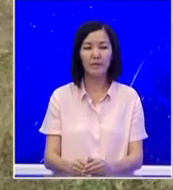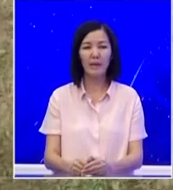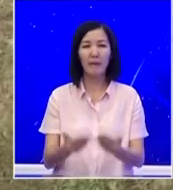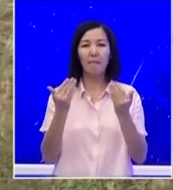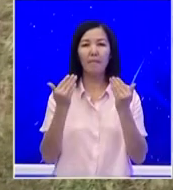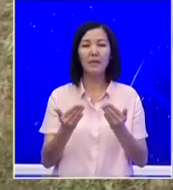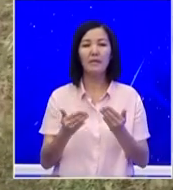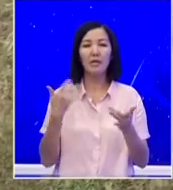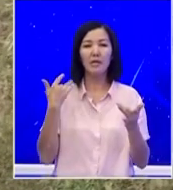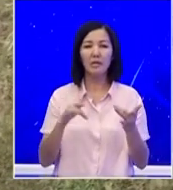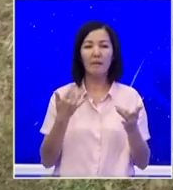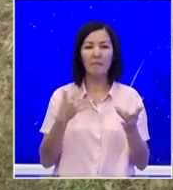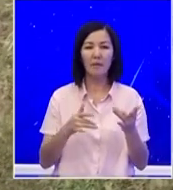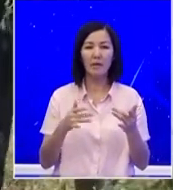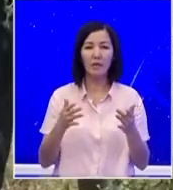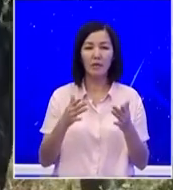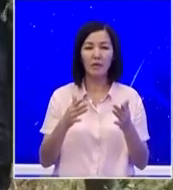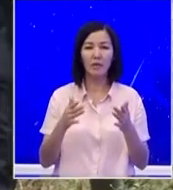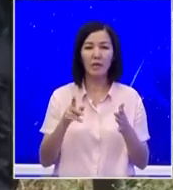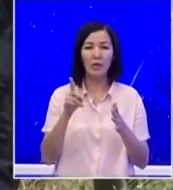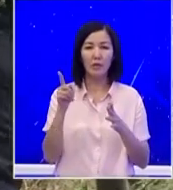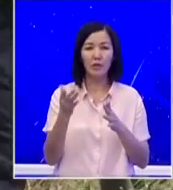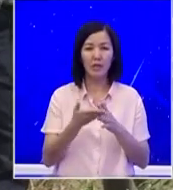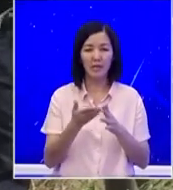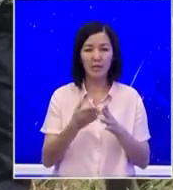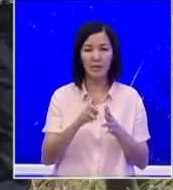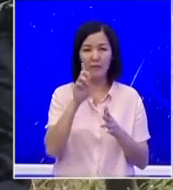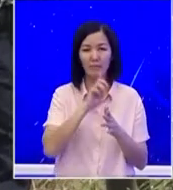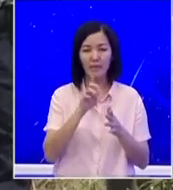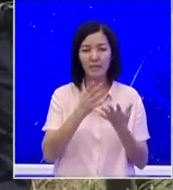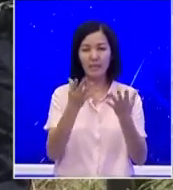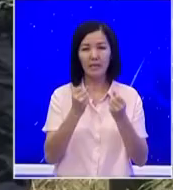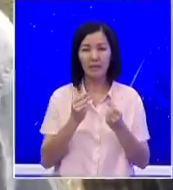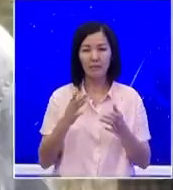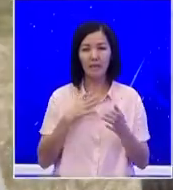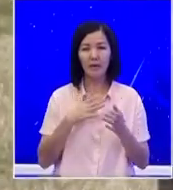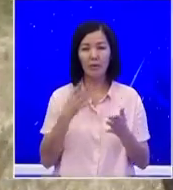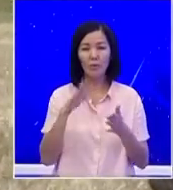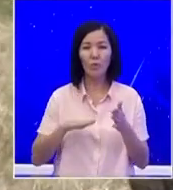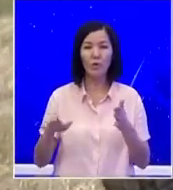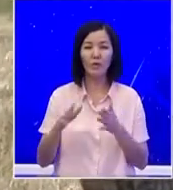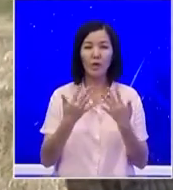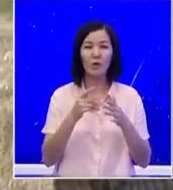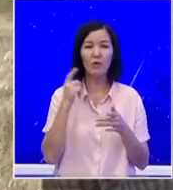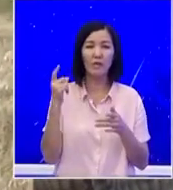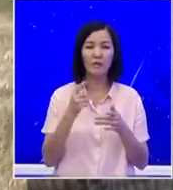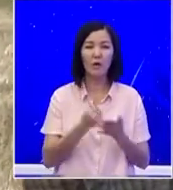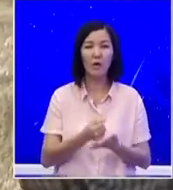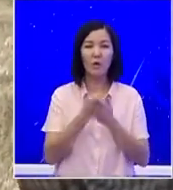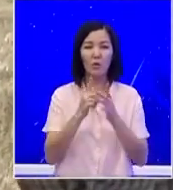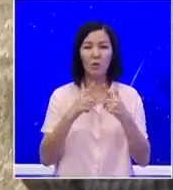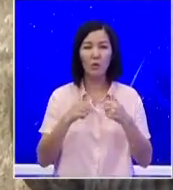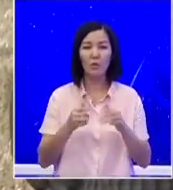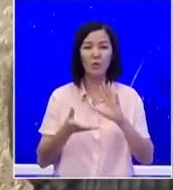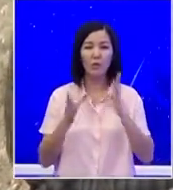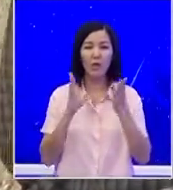Биылда жамбыл шаруалары жеңілдетілген бағадағы жанар жағармайдан өз үлестерін алды. Сонымен қатар өңірге ауыл шаруашылығын қолдау қор арқылы